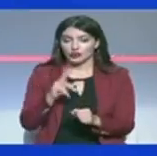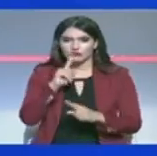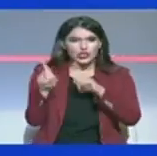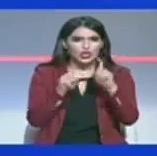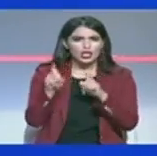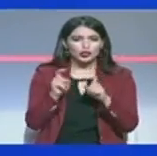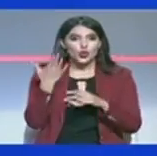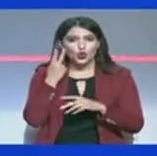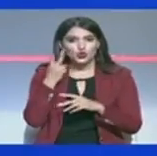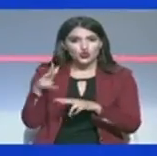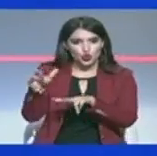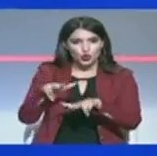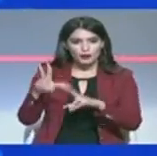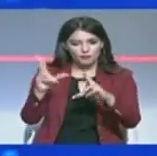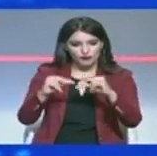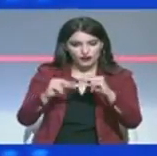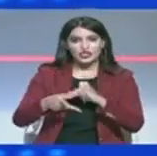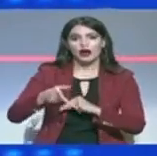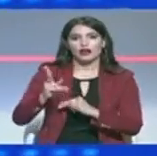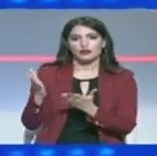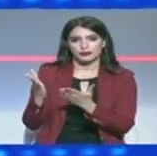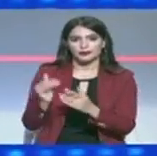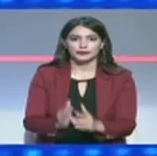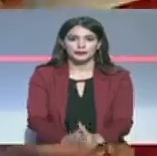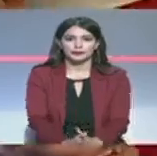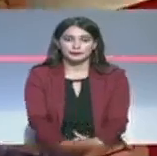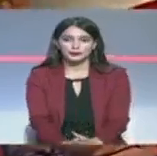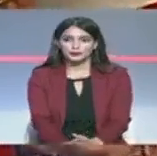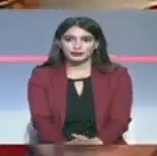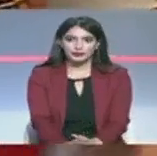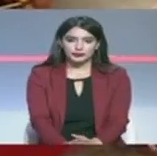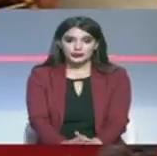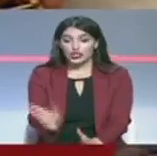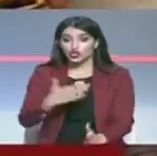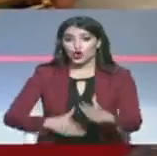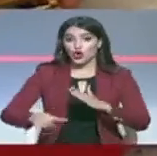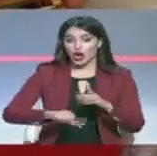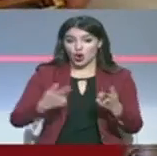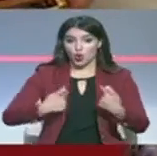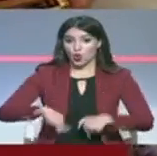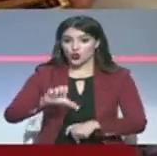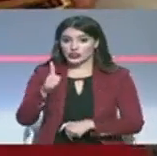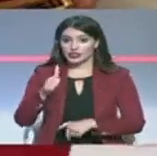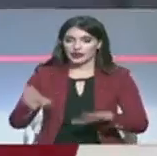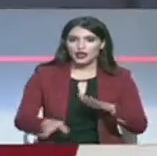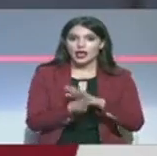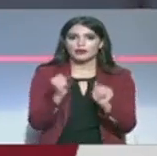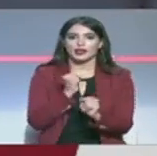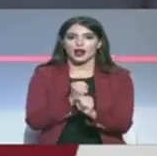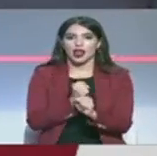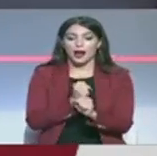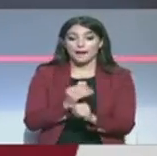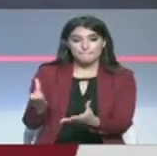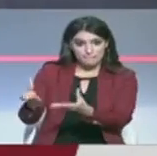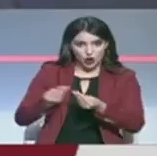في هذا النقل عن واقعية تنفيذها نتابع. ينصرف رئيس الحكومة هشام المشيشي بعد تسلمه